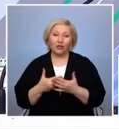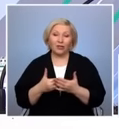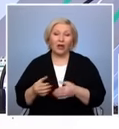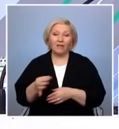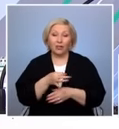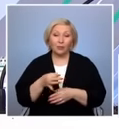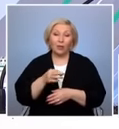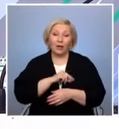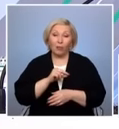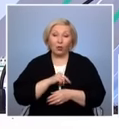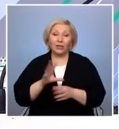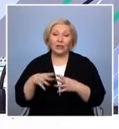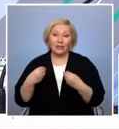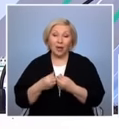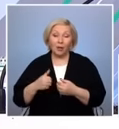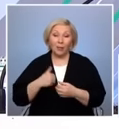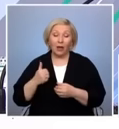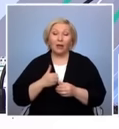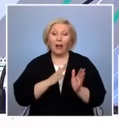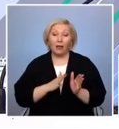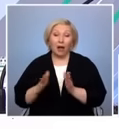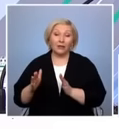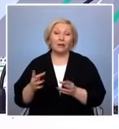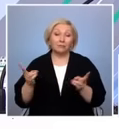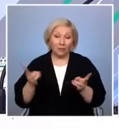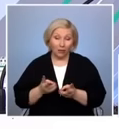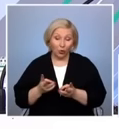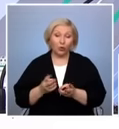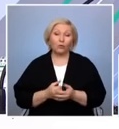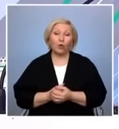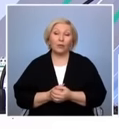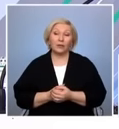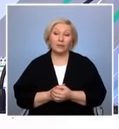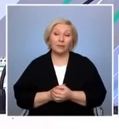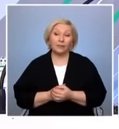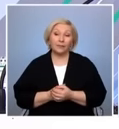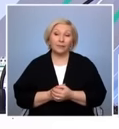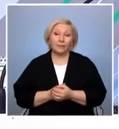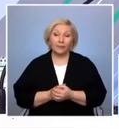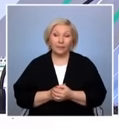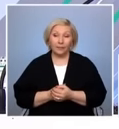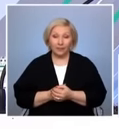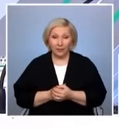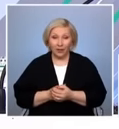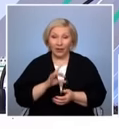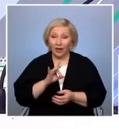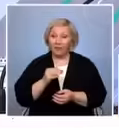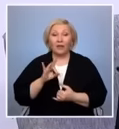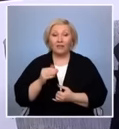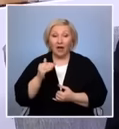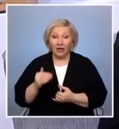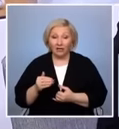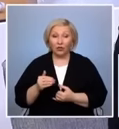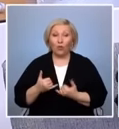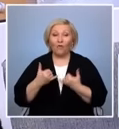естественно, из соображений собственной безопасности. Приглашенные на прямую линию участники СВО и родственники